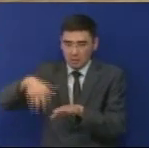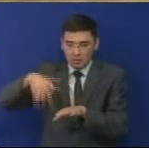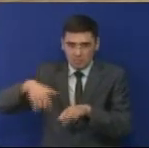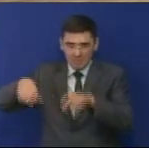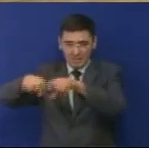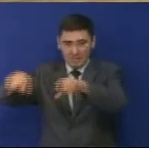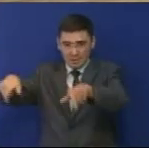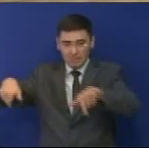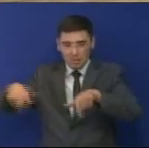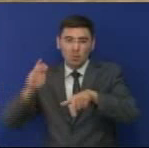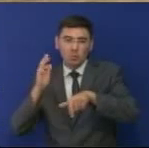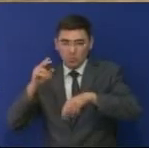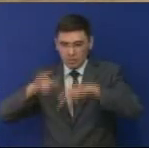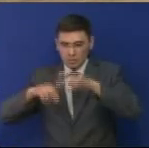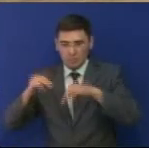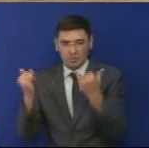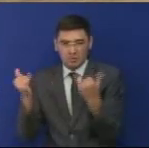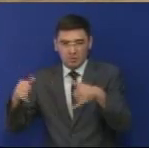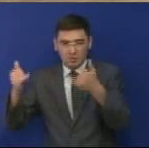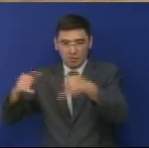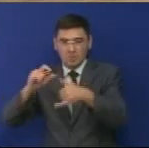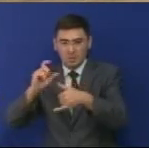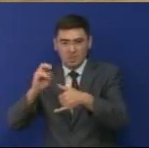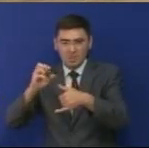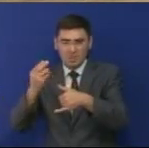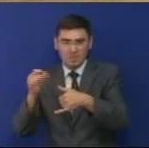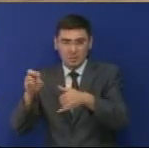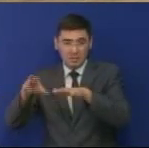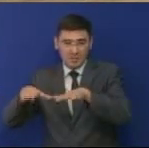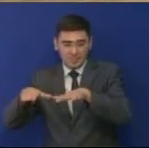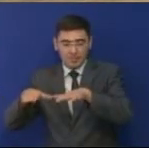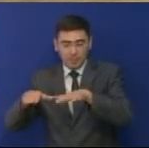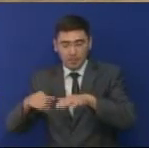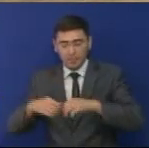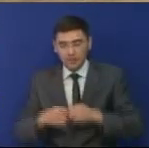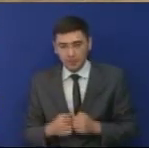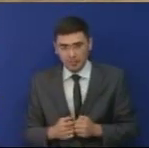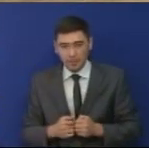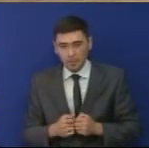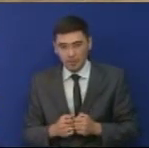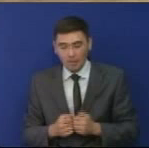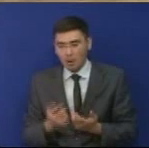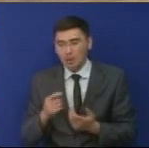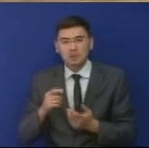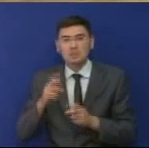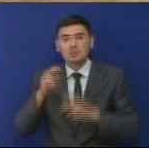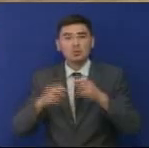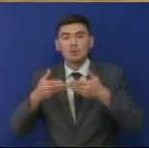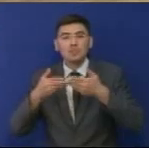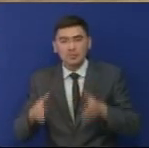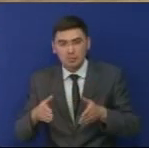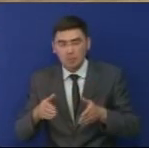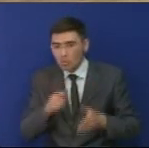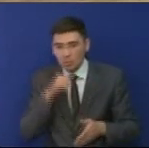рыть котлован для цеха экстракции и начинаем уже забивать сваи. Вводим в эксплуатацию завод, мы будем вводить